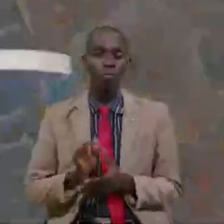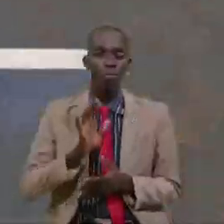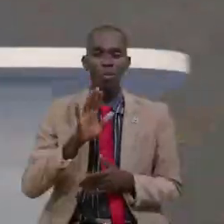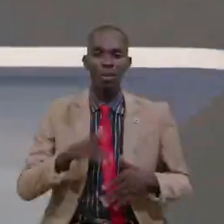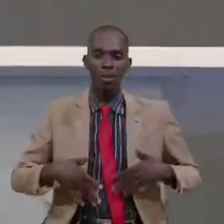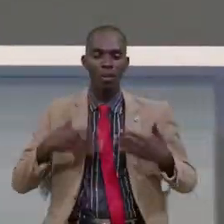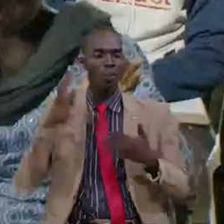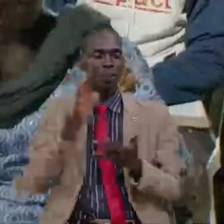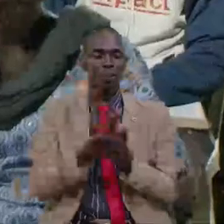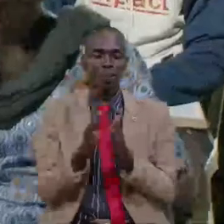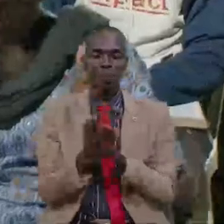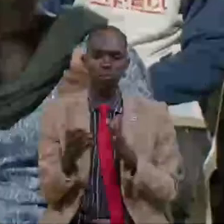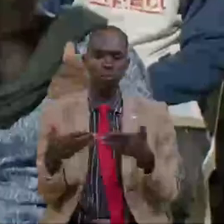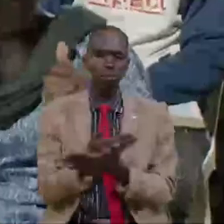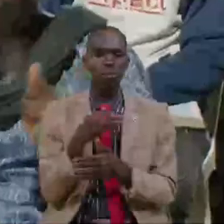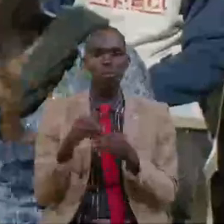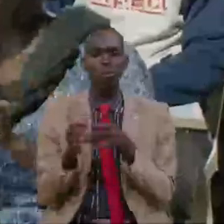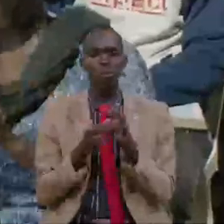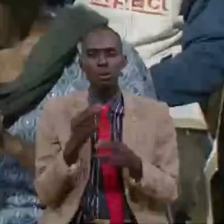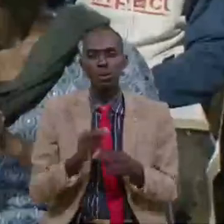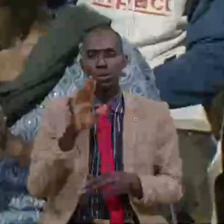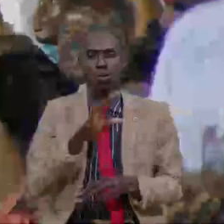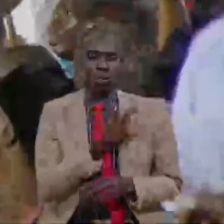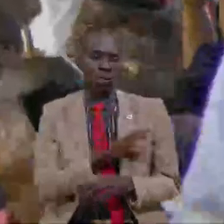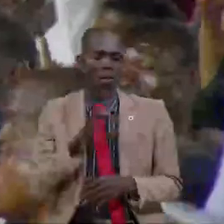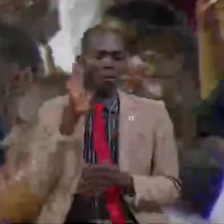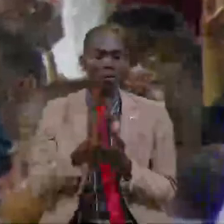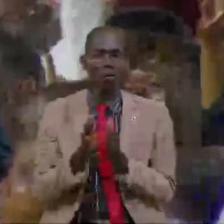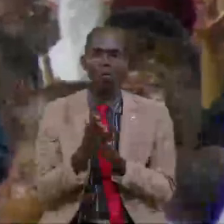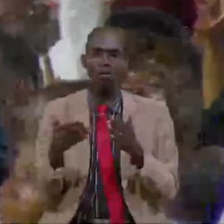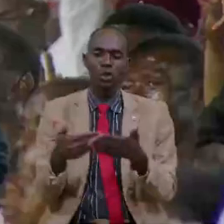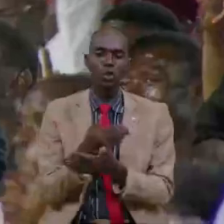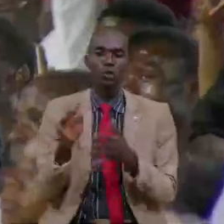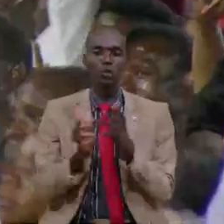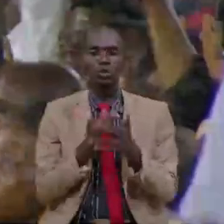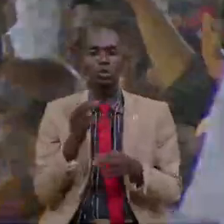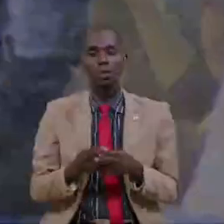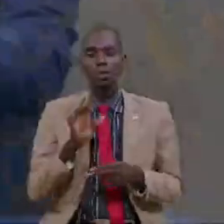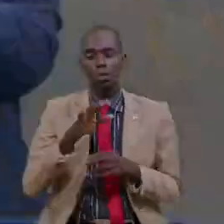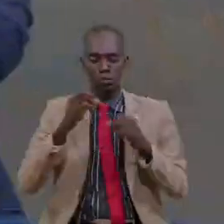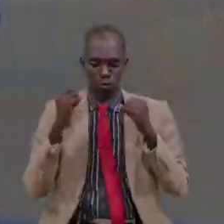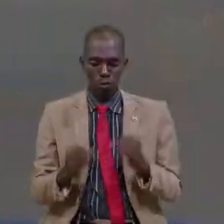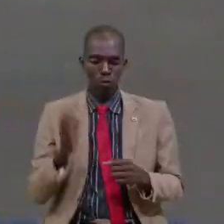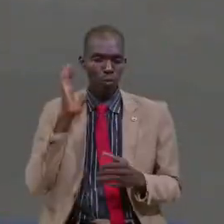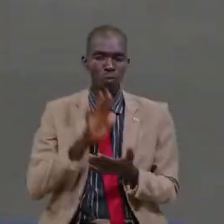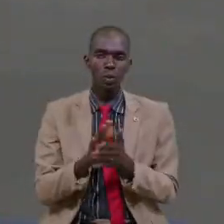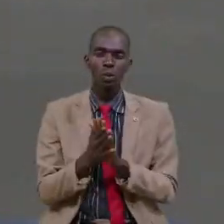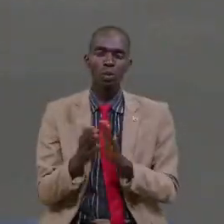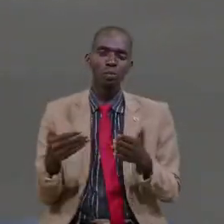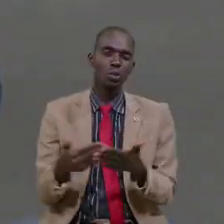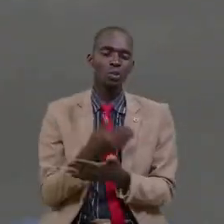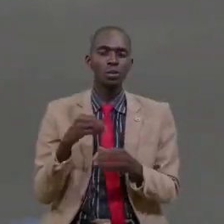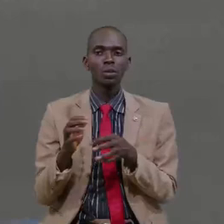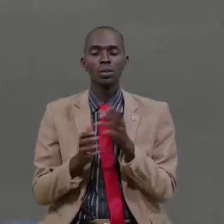Ta vie sera nouvelle. Ton caractère sera nouveau. Ta force sera